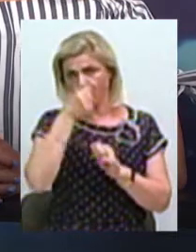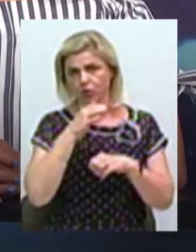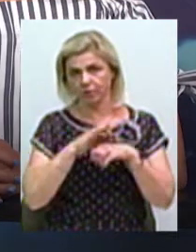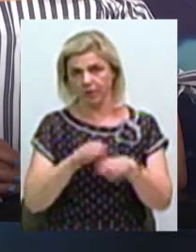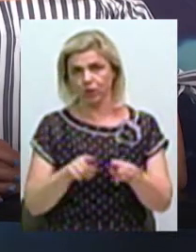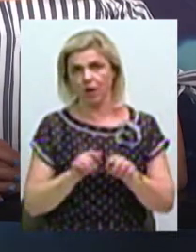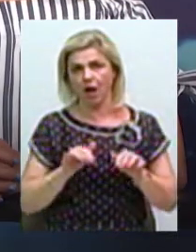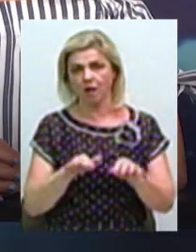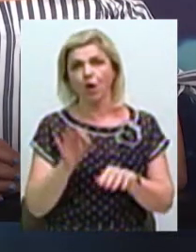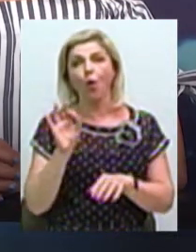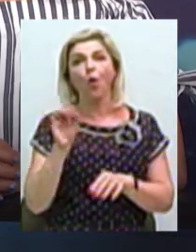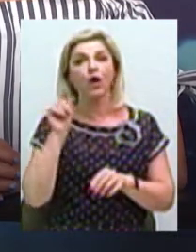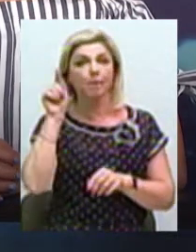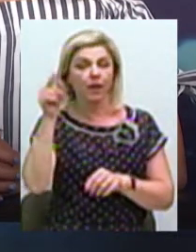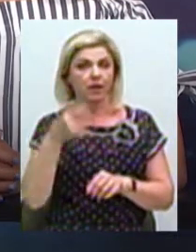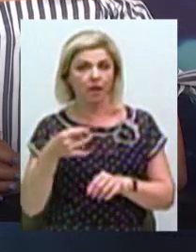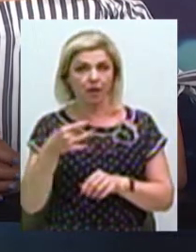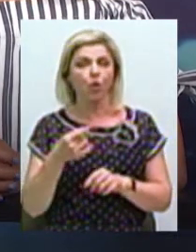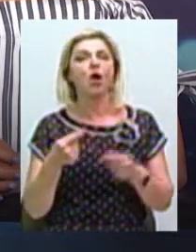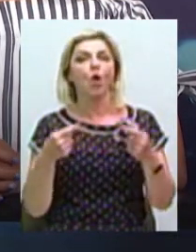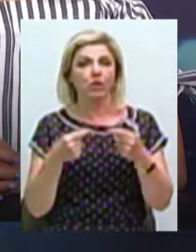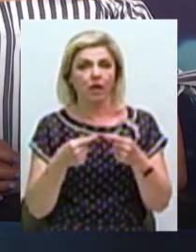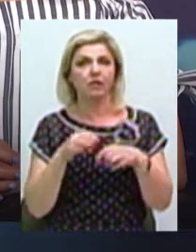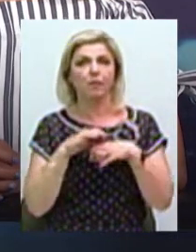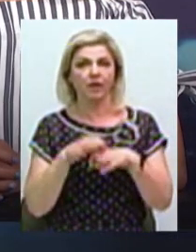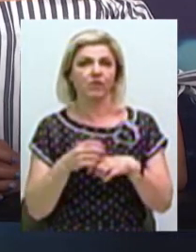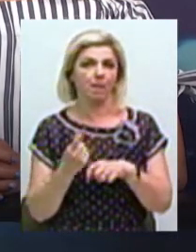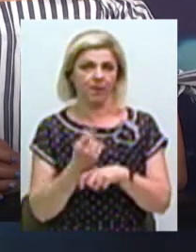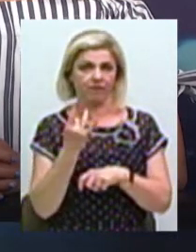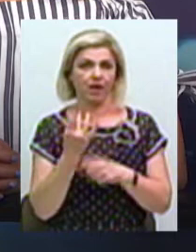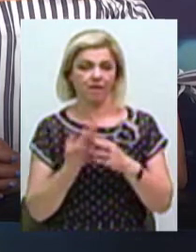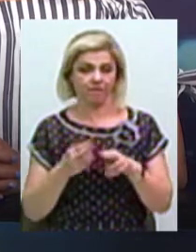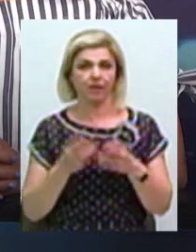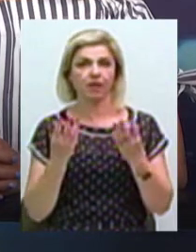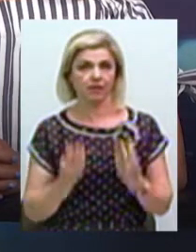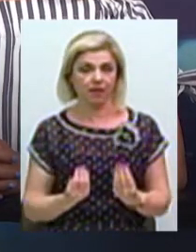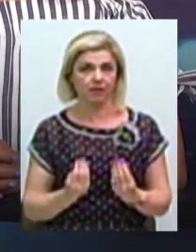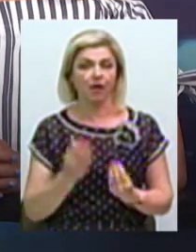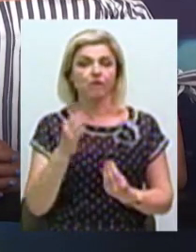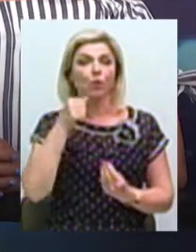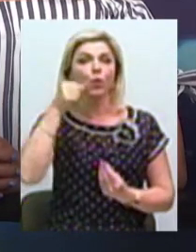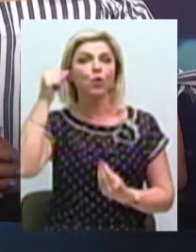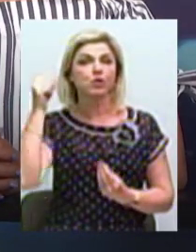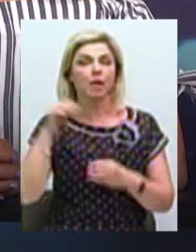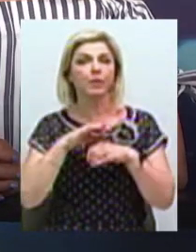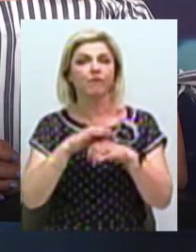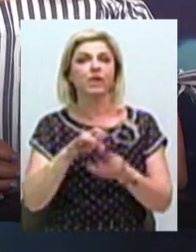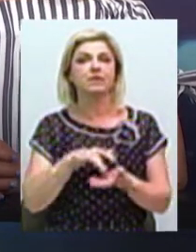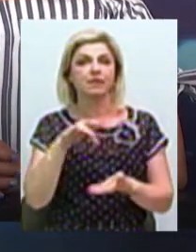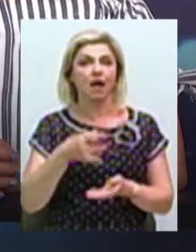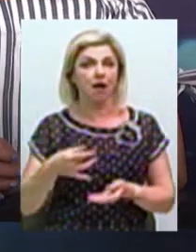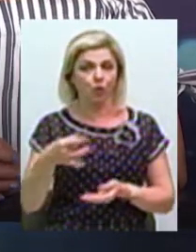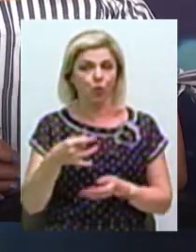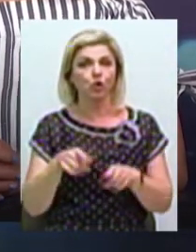районе. Конкретно мы проводили ее впервые в этот день. В прошлом году мы проводили в Центральном районе,